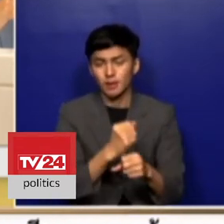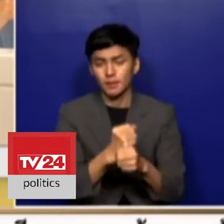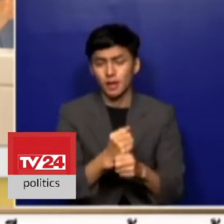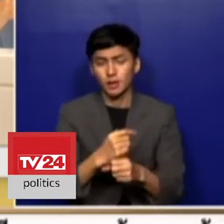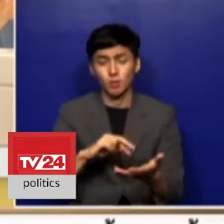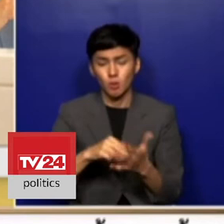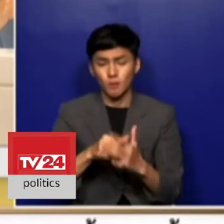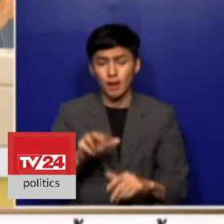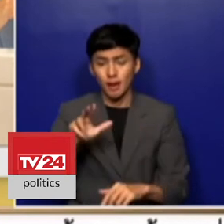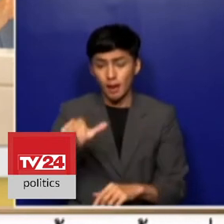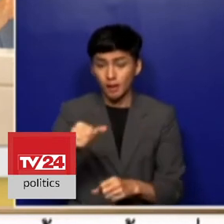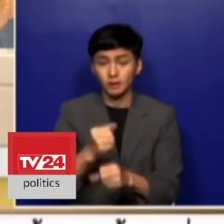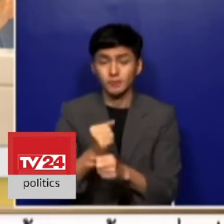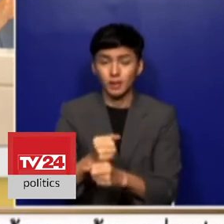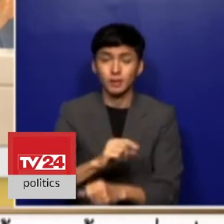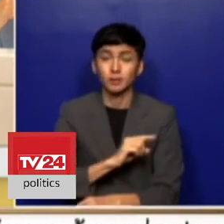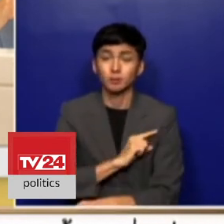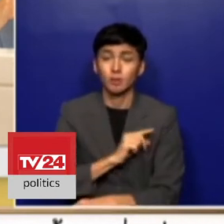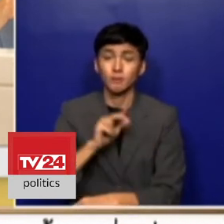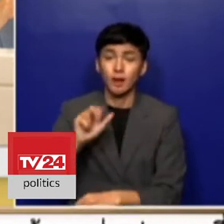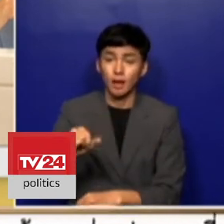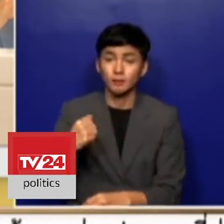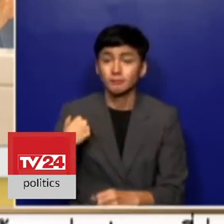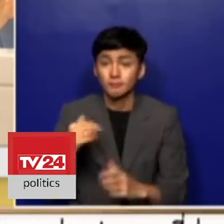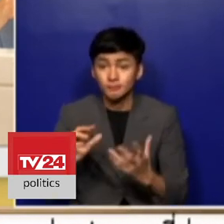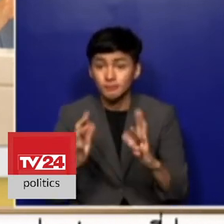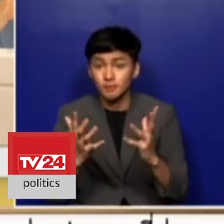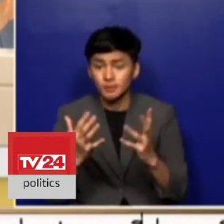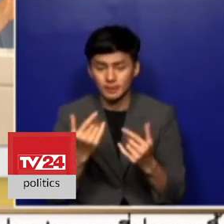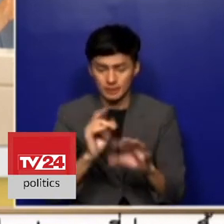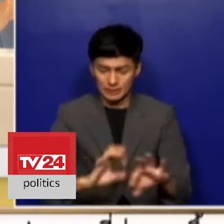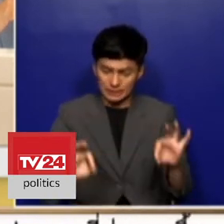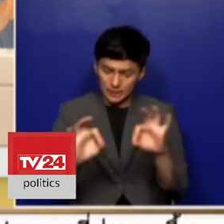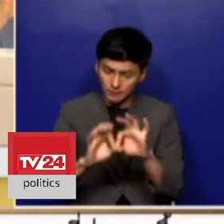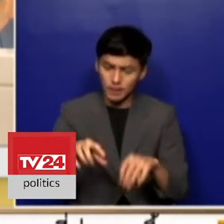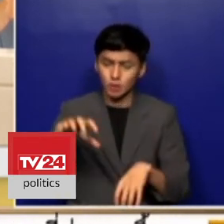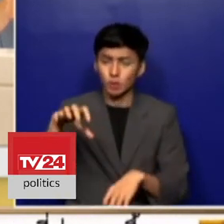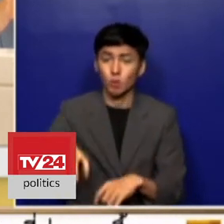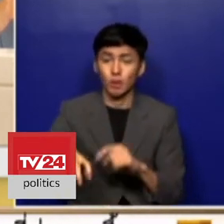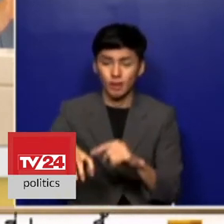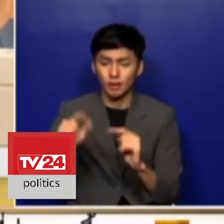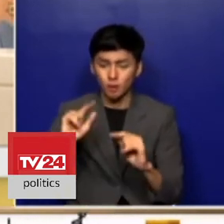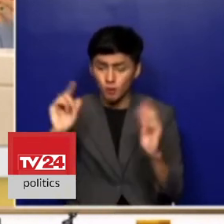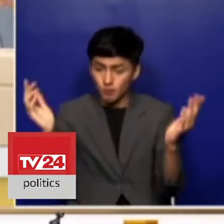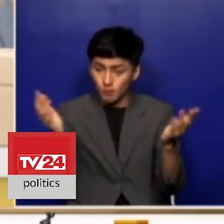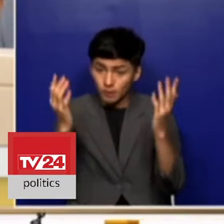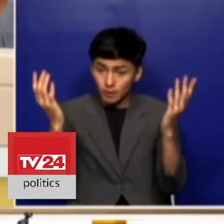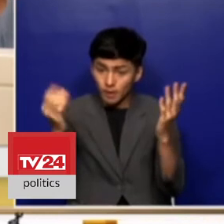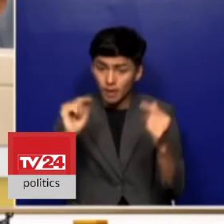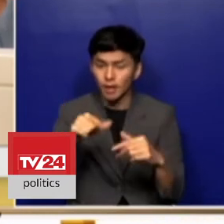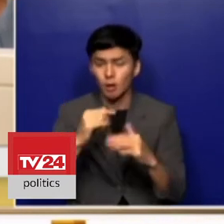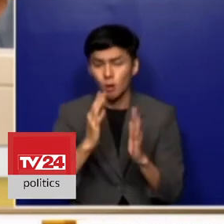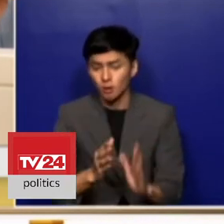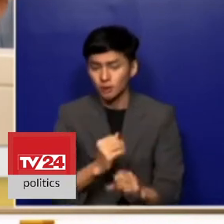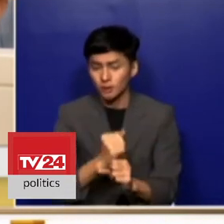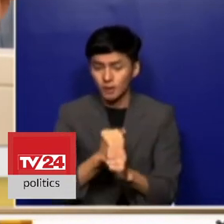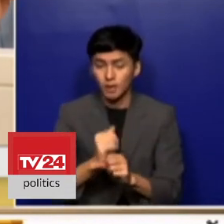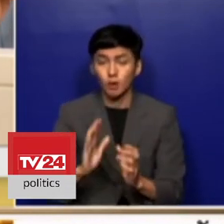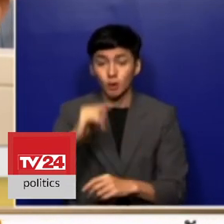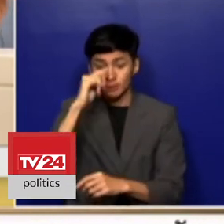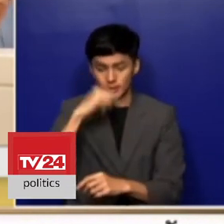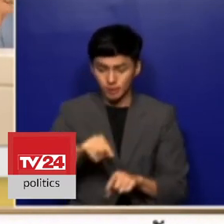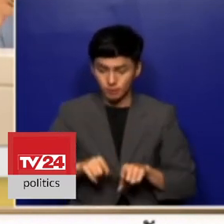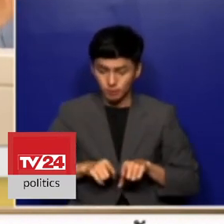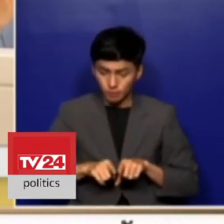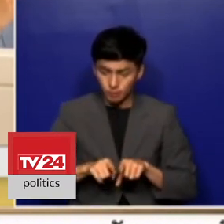การเฉพาะดิฉันจึงเห็นว่าต่อไปนี้เราควรจะมีหน่วยงานสำหรับพัฒนาผู้ประกอบการไทยเป็นการเฉพาะนะก็กูไปกับการ